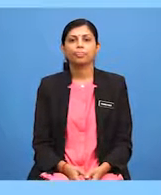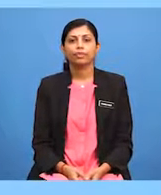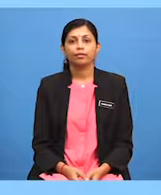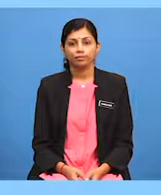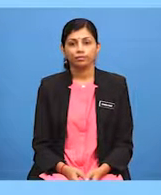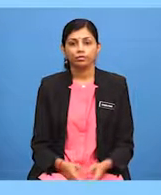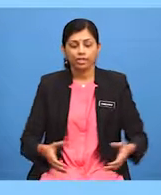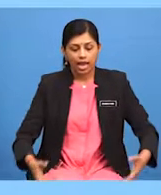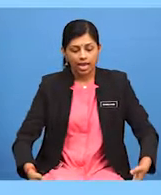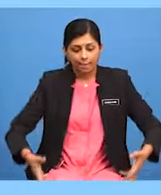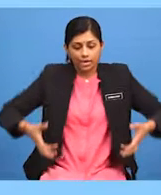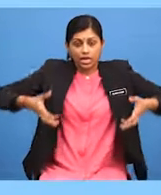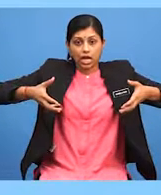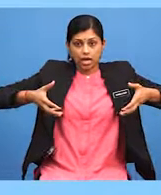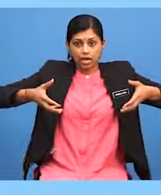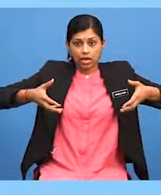secara menegak.